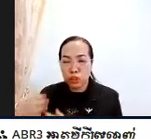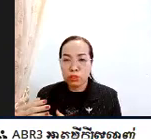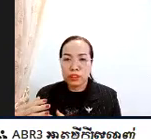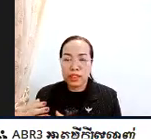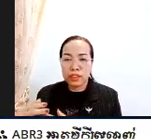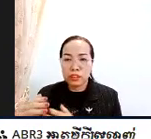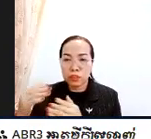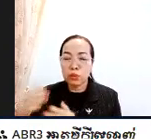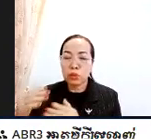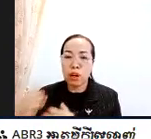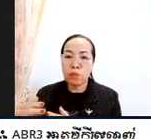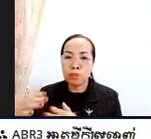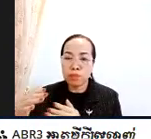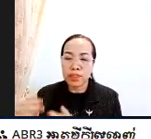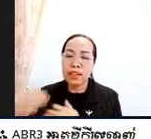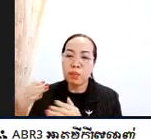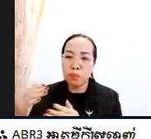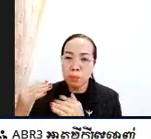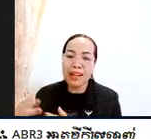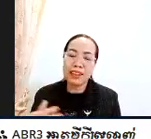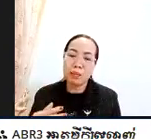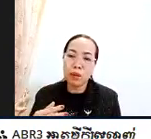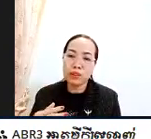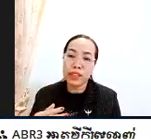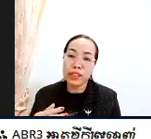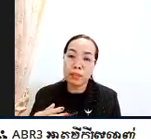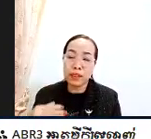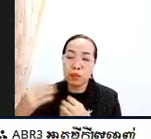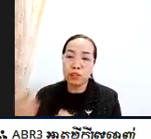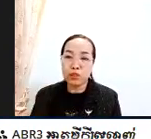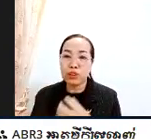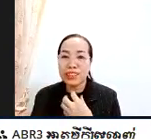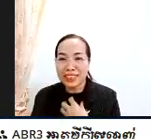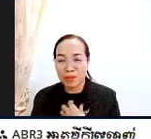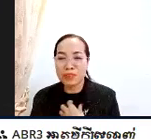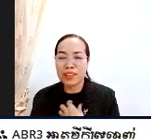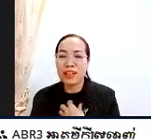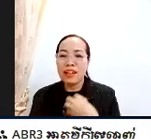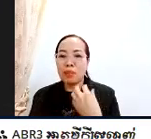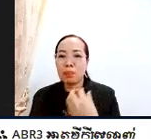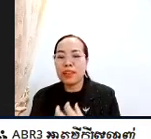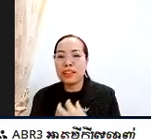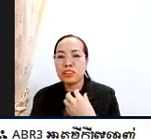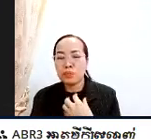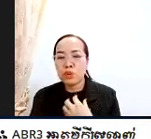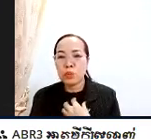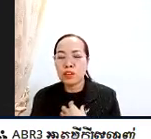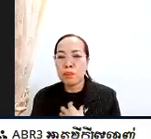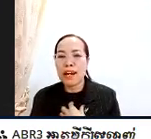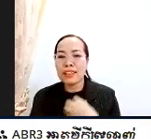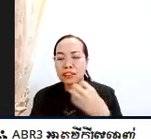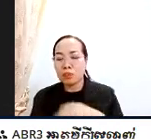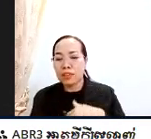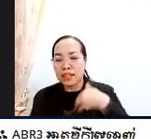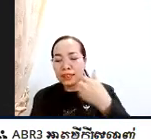quạt vô chà su trom tay lòng bạc tay bằng bông tê nó tê đã quạt vô được nhìn nhóm chăng nó bê đã nhìn nhóm chùa bương